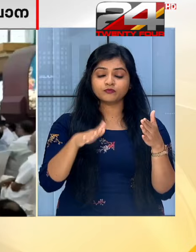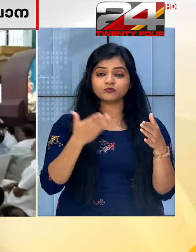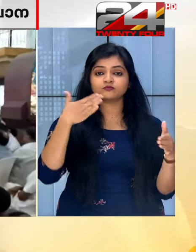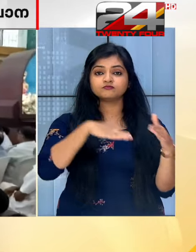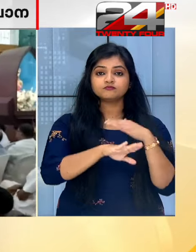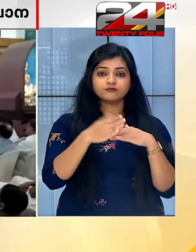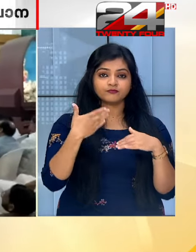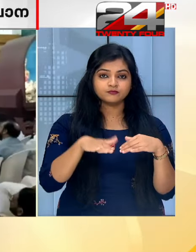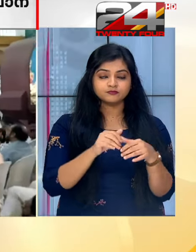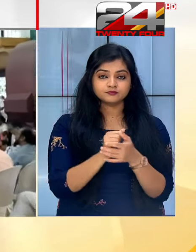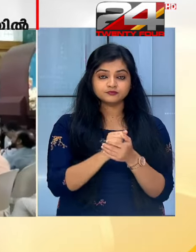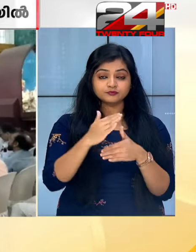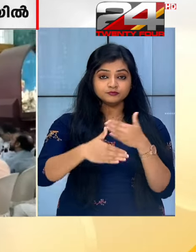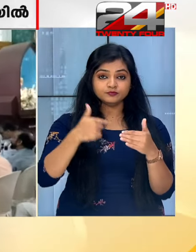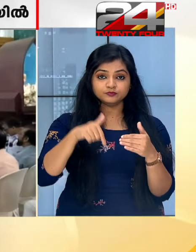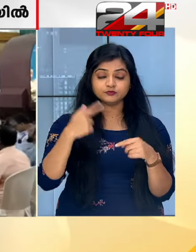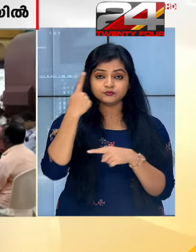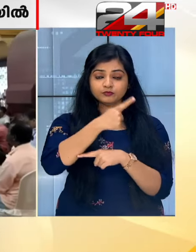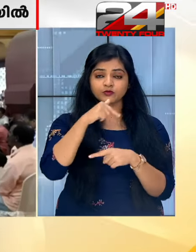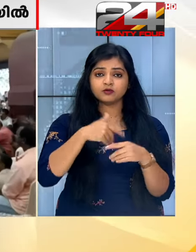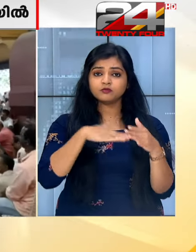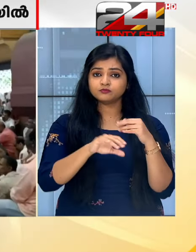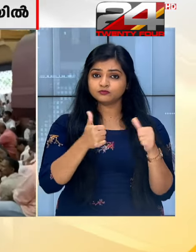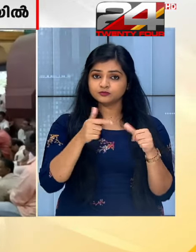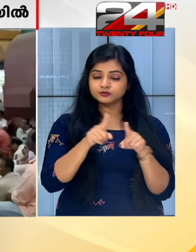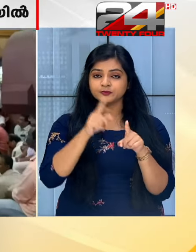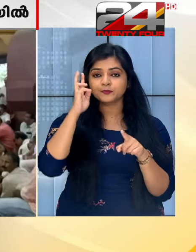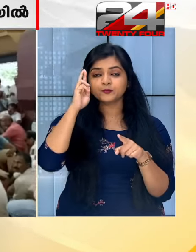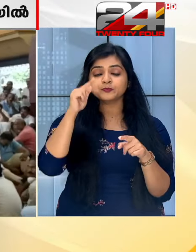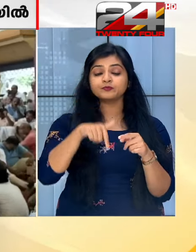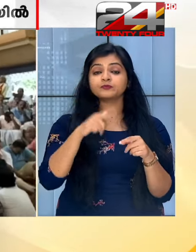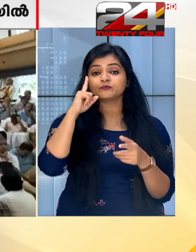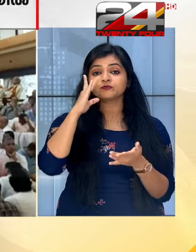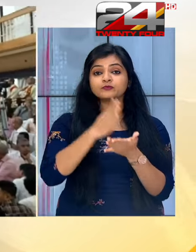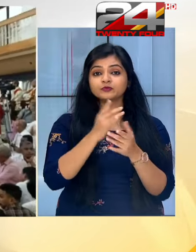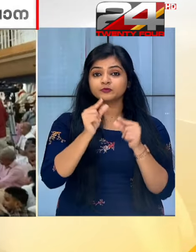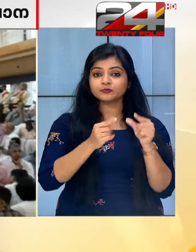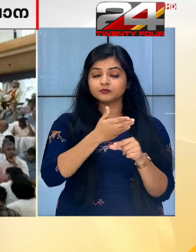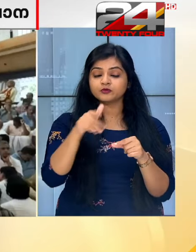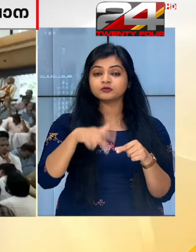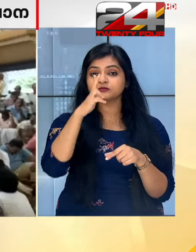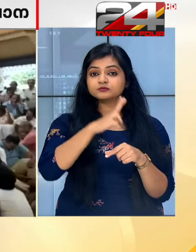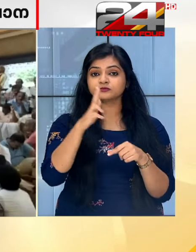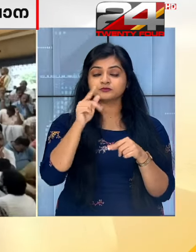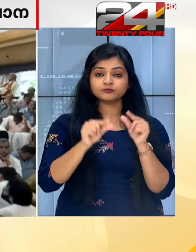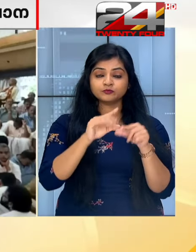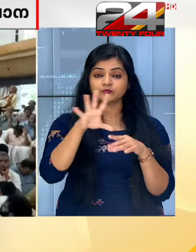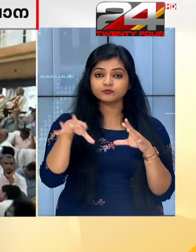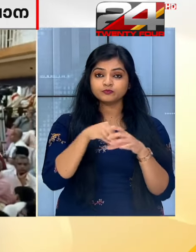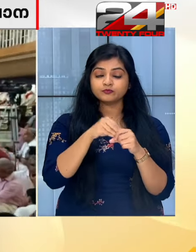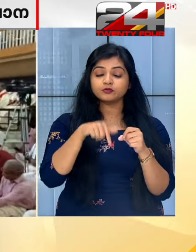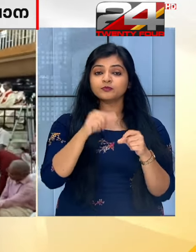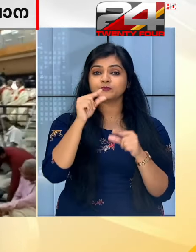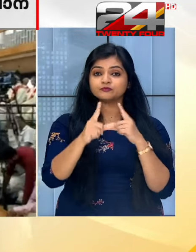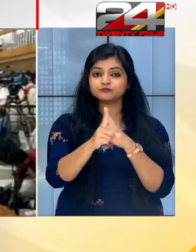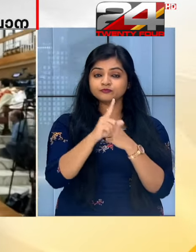കയറുകയും ചെയ്തിരുന്നു. തുടർന്നാണ് ഇന്ന് അതൊരു അവസരമായി കണ്ടുകൊണ്ട് തന്നെയാണ് ഇവിടുത്തെ വിശ്വാസികളും ഒപ്പം വൈദികരും ഇത്തരത്തിൽ